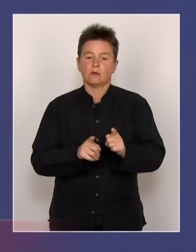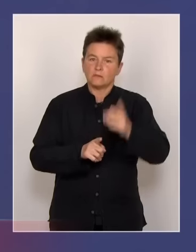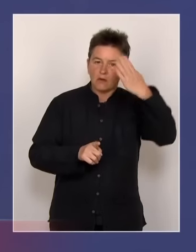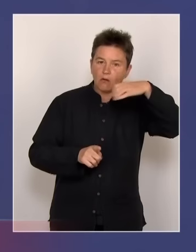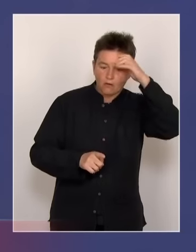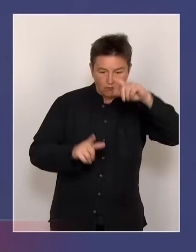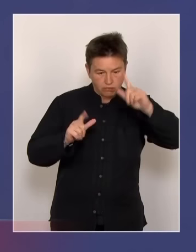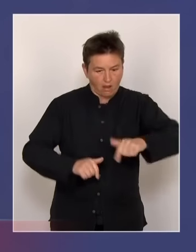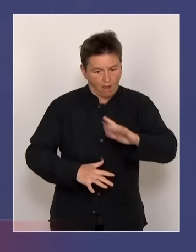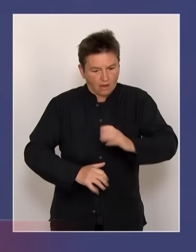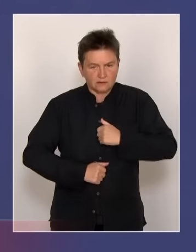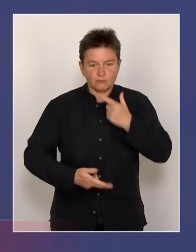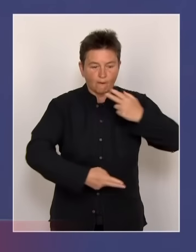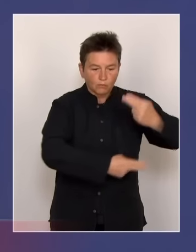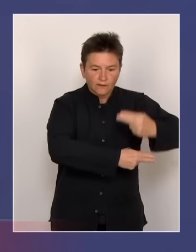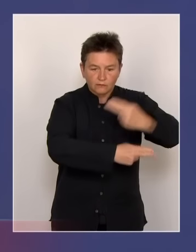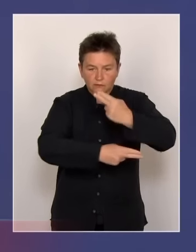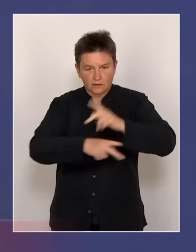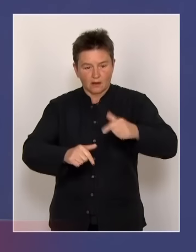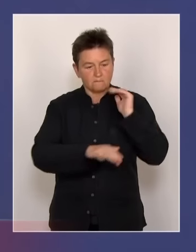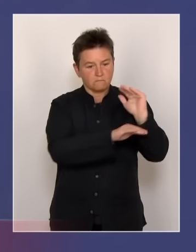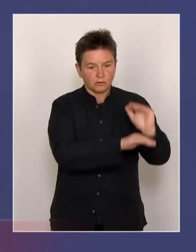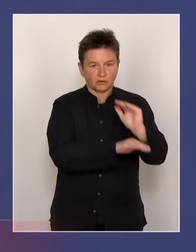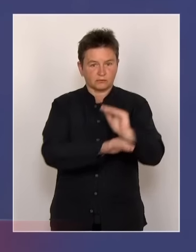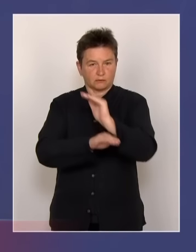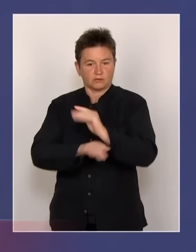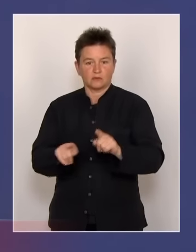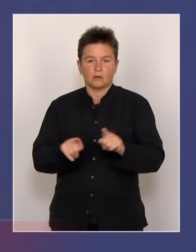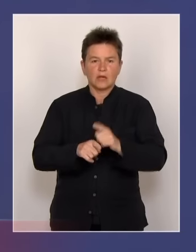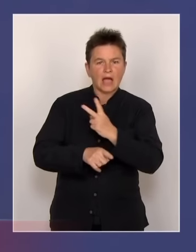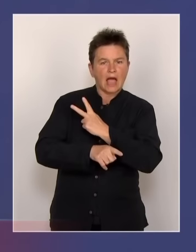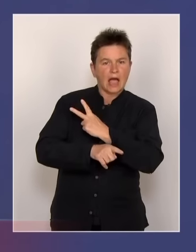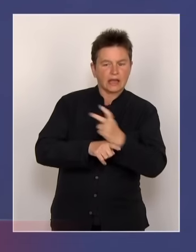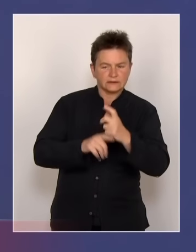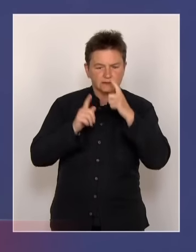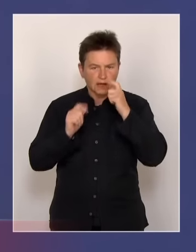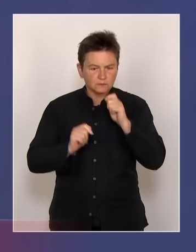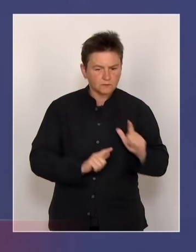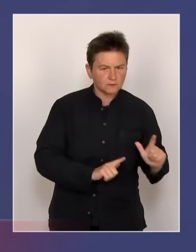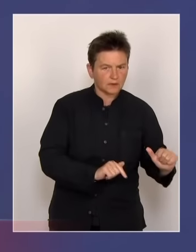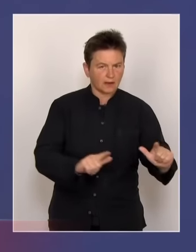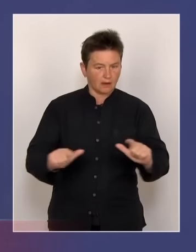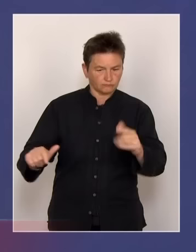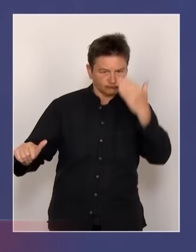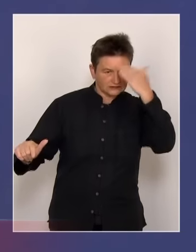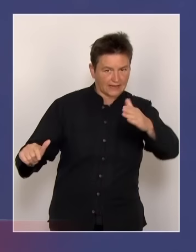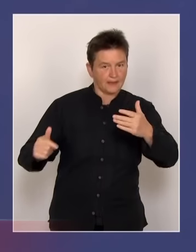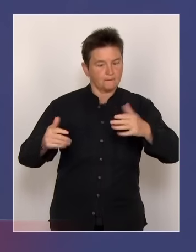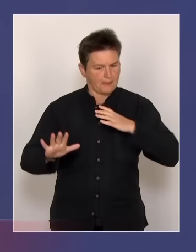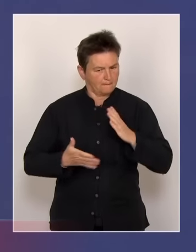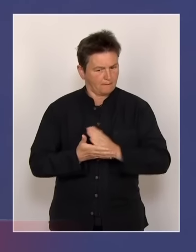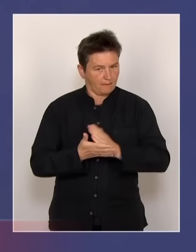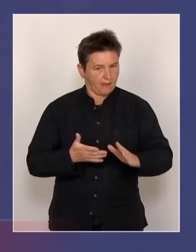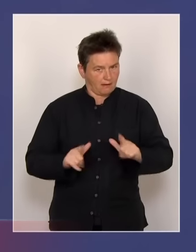assume d'avoir des frontières et qui les protège. C'est une Europe qui voit les risques auxquels elle est exposée et qui s'y